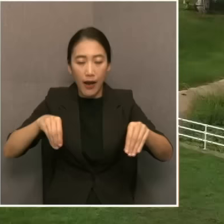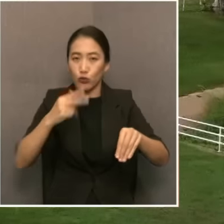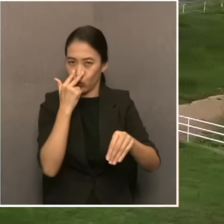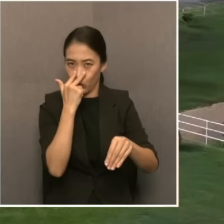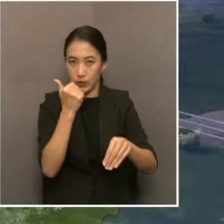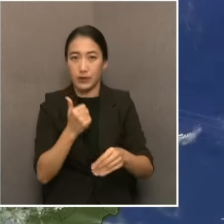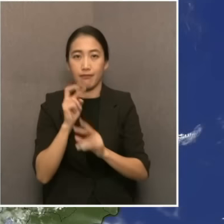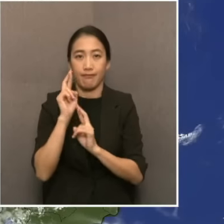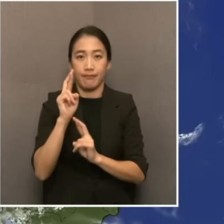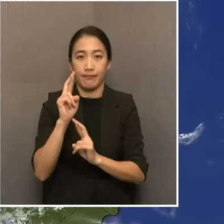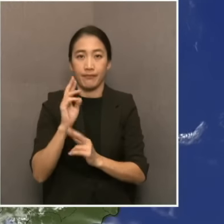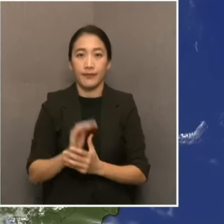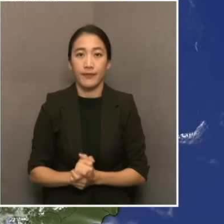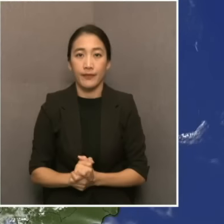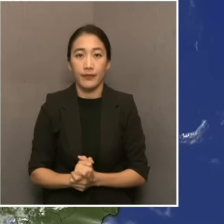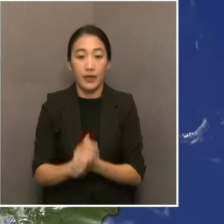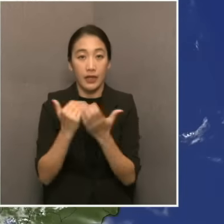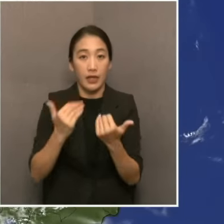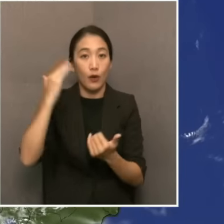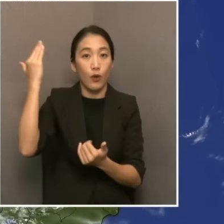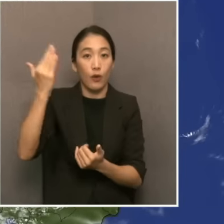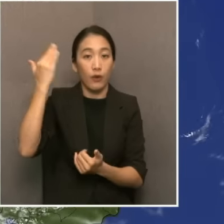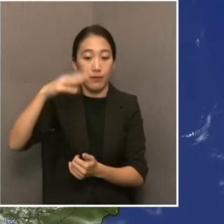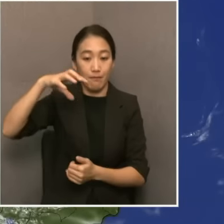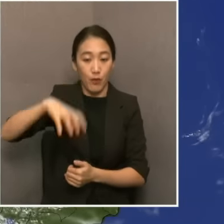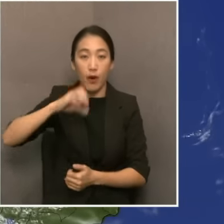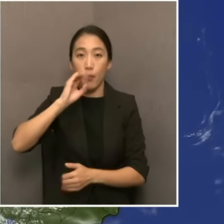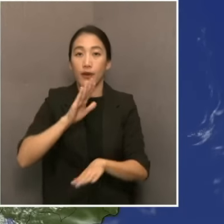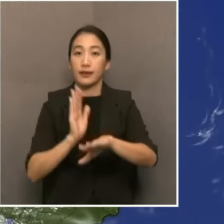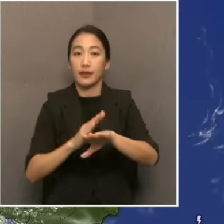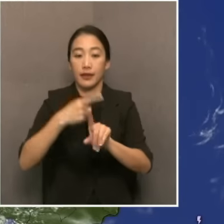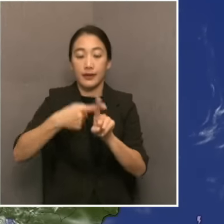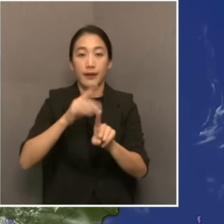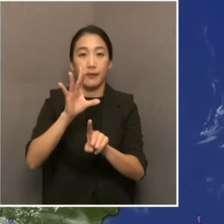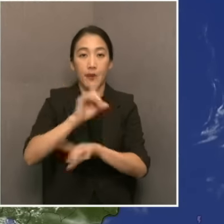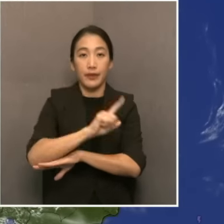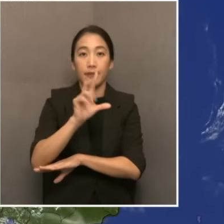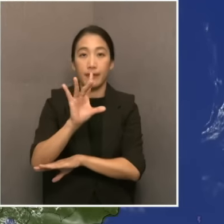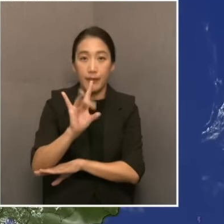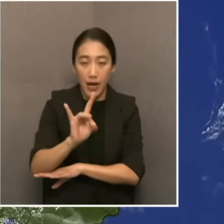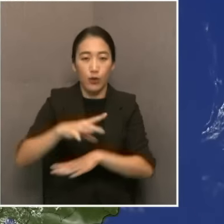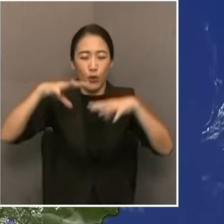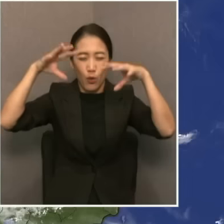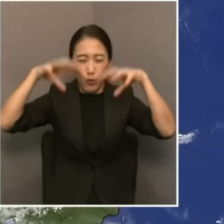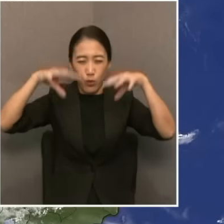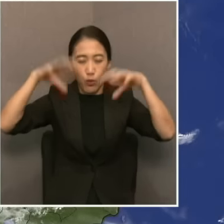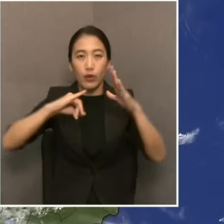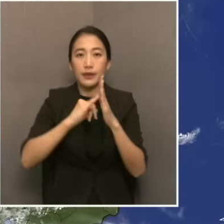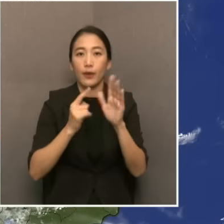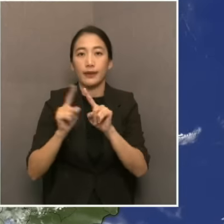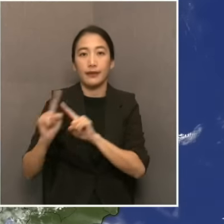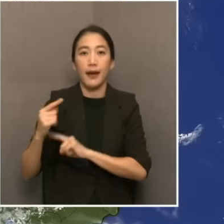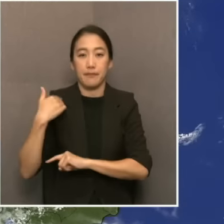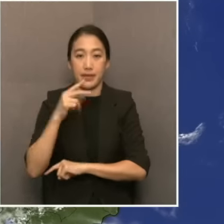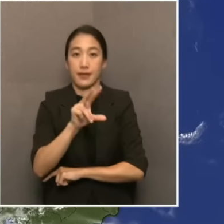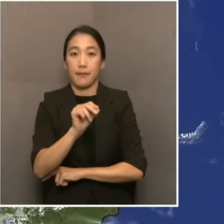มอุตุนิยมวิทยาแจ้งเตือนนะคะวันนี้8สิงหาคม2567จะมีฝนตกปกคลุมใน34จังหวัดค่ะเสี่ย